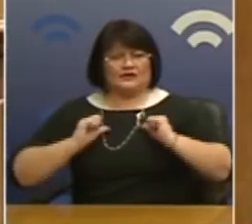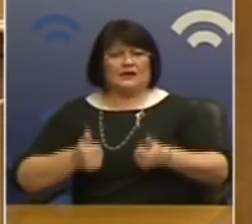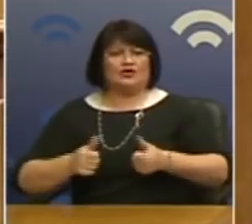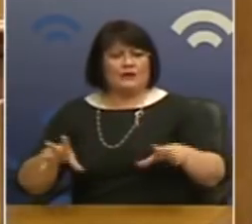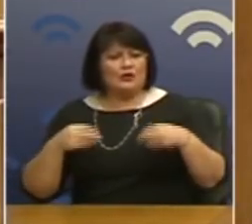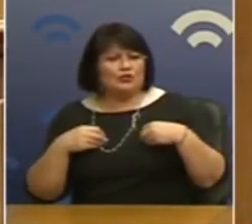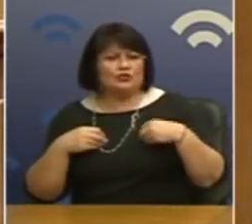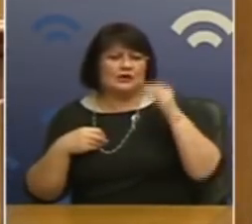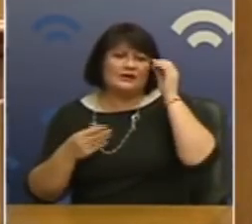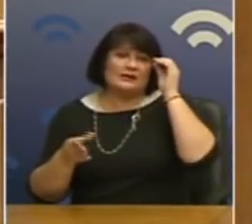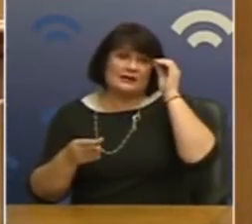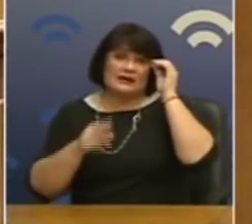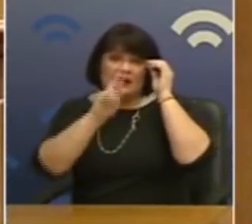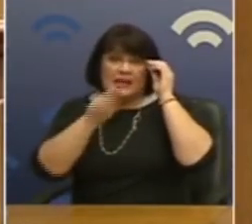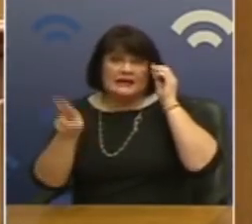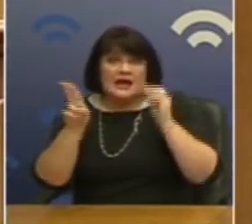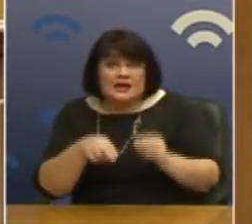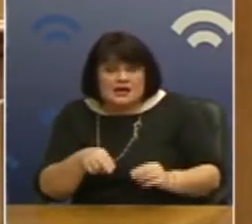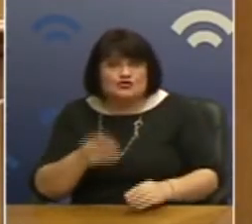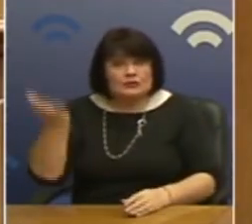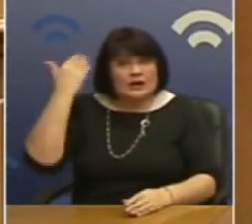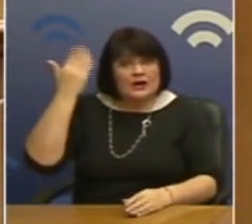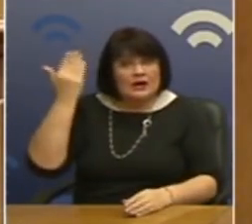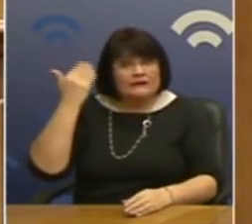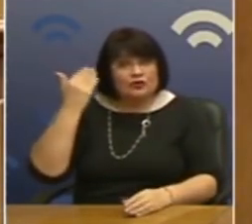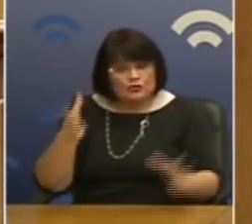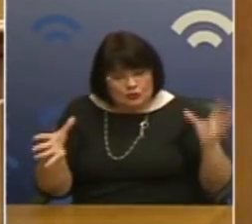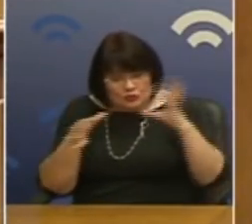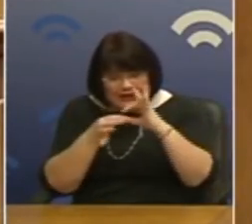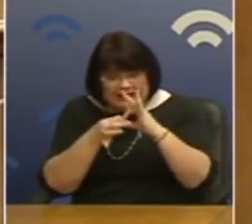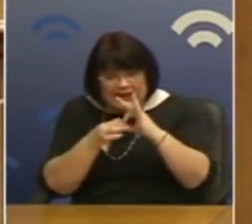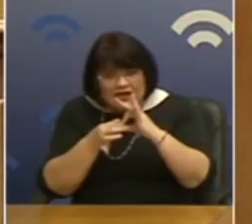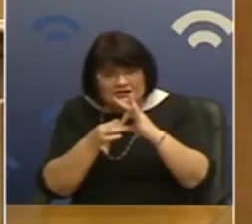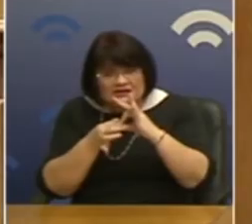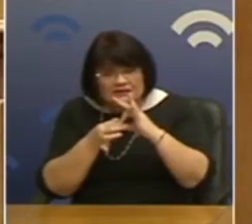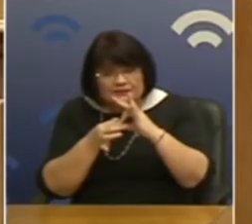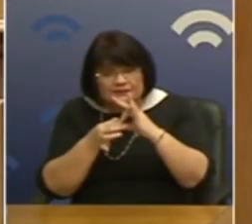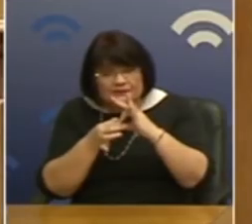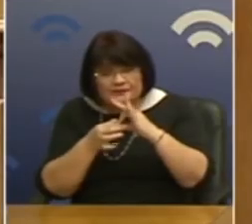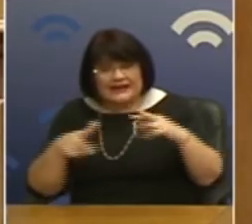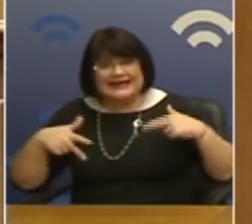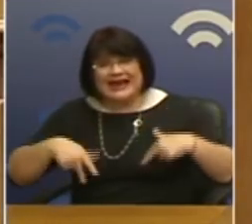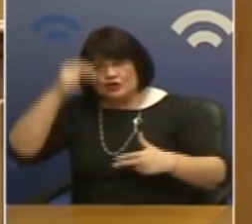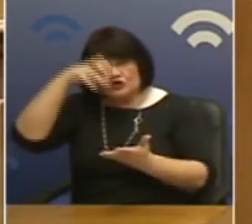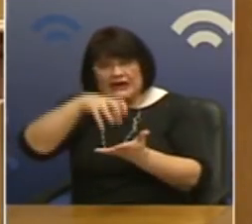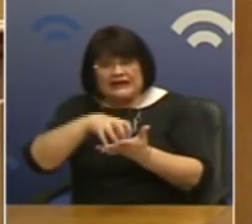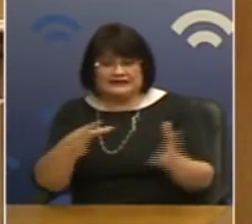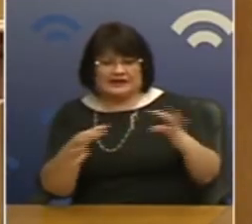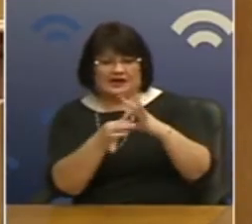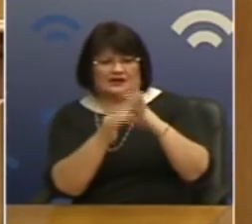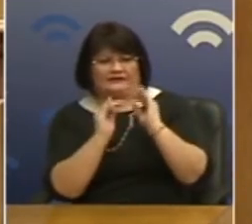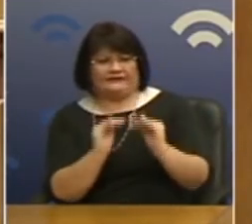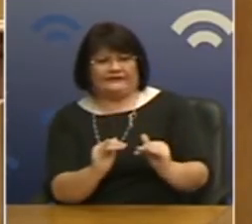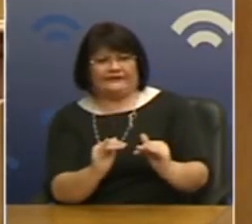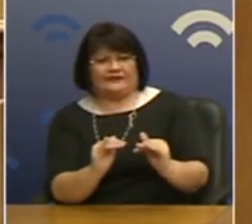αποδεχτεί την κατάργηση της αναχρονιστικής διασύνδεσης και αλληλεξάρτησης κράτους-εκκλησίας με τον